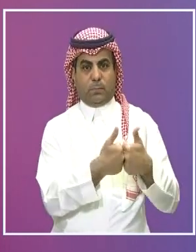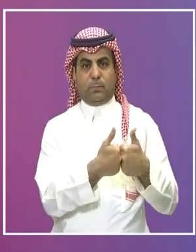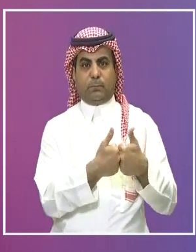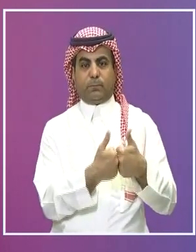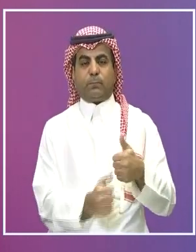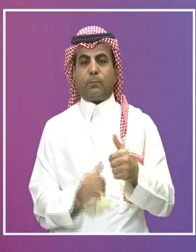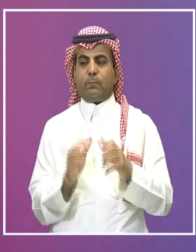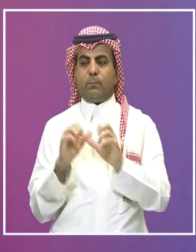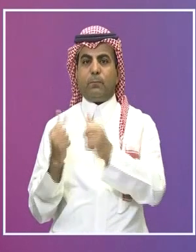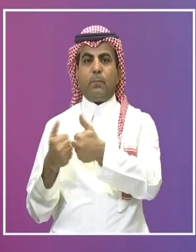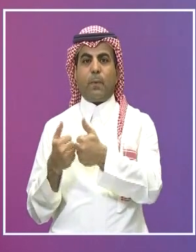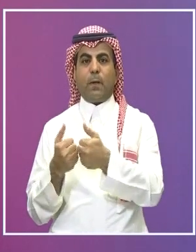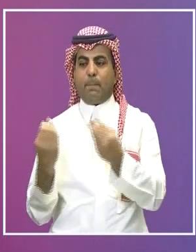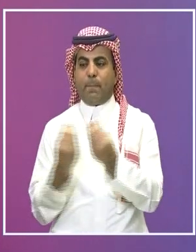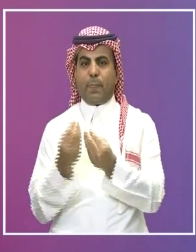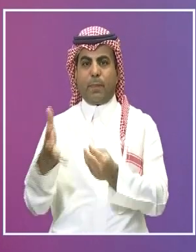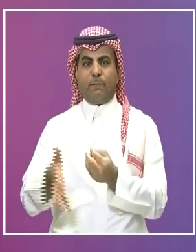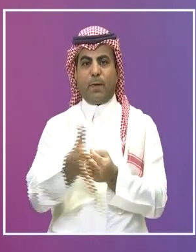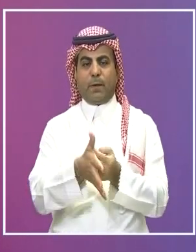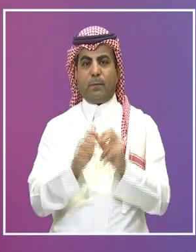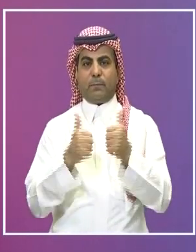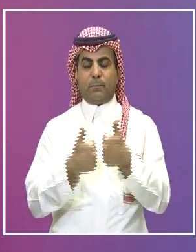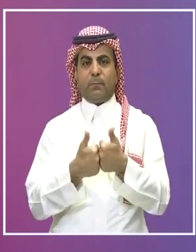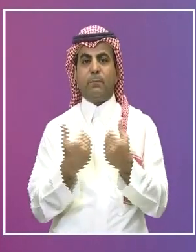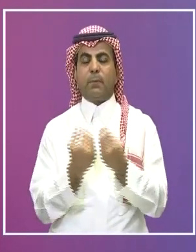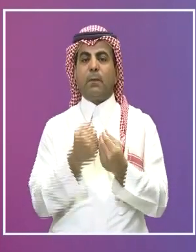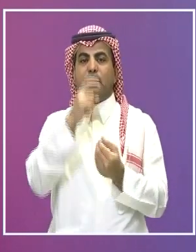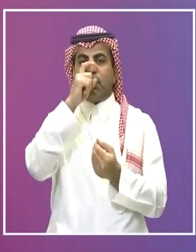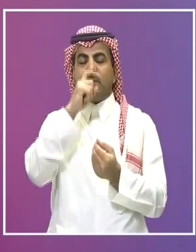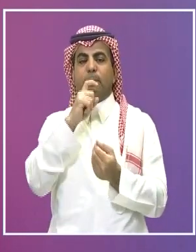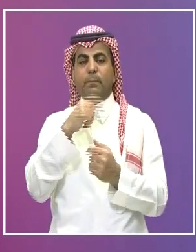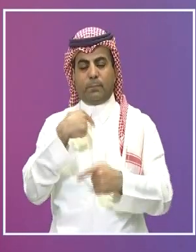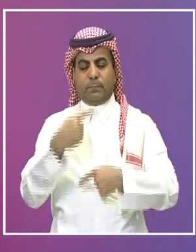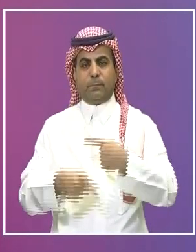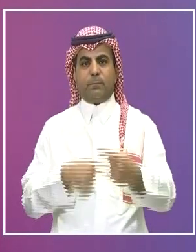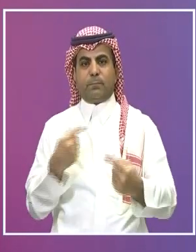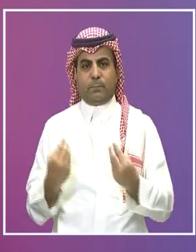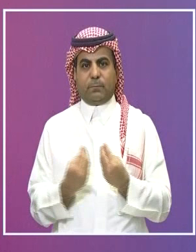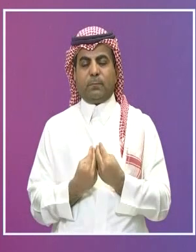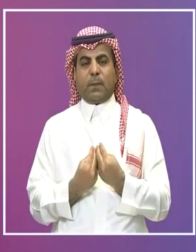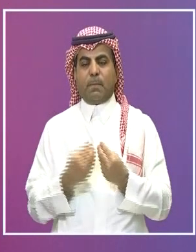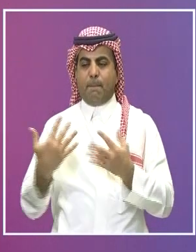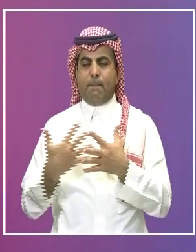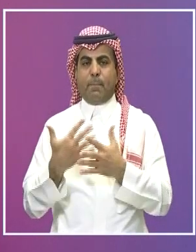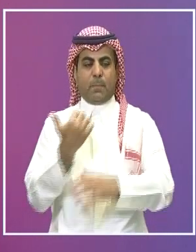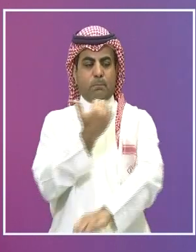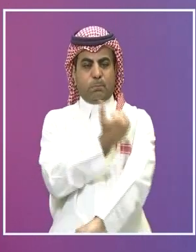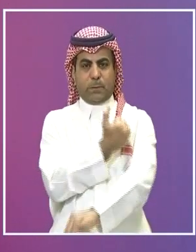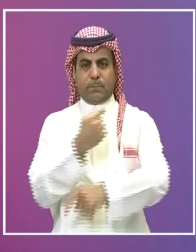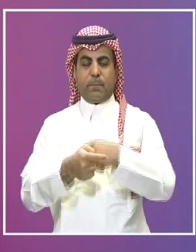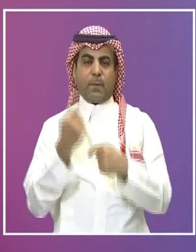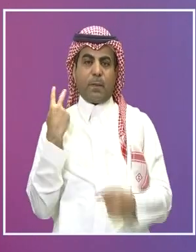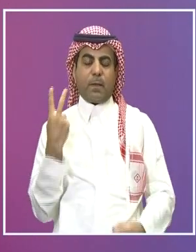بقية أفراد الأسرة الآخرين الذين مع هؤلاء الأطفال في المنزل، يجب أن نحرص ونبادر ونسارع على استكمال اللقاح